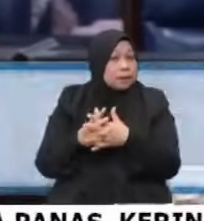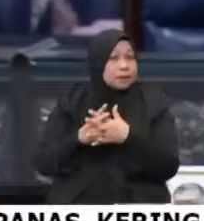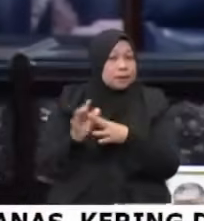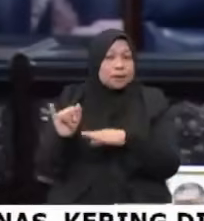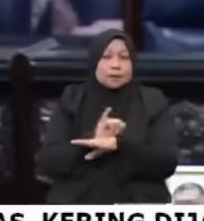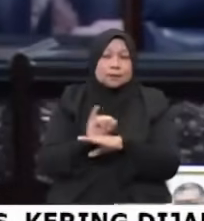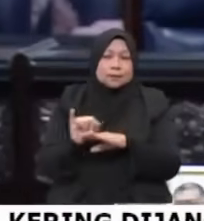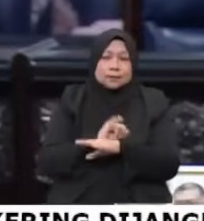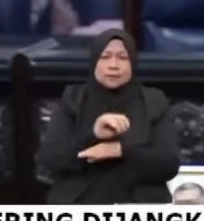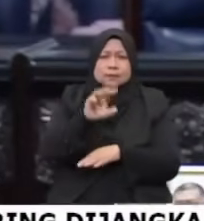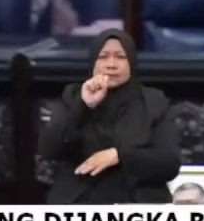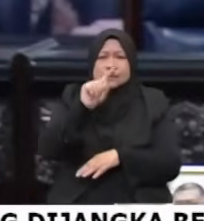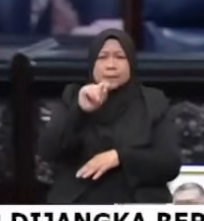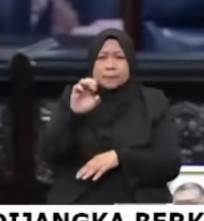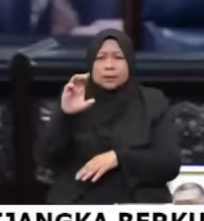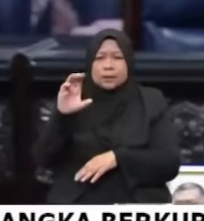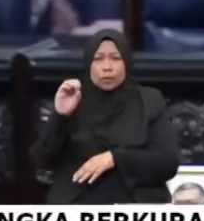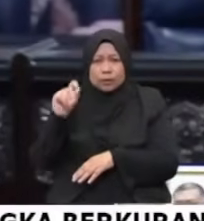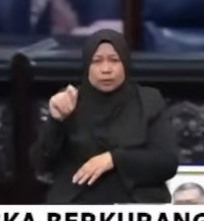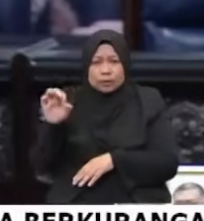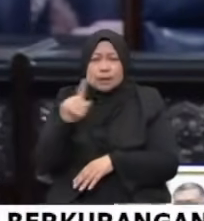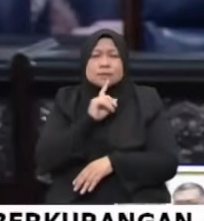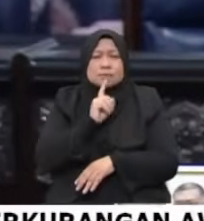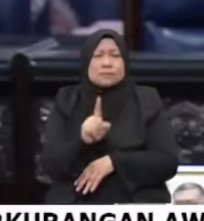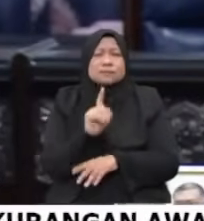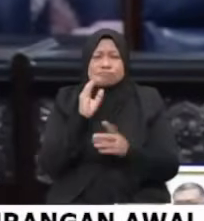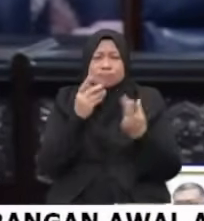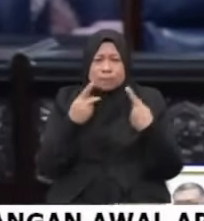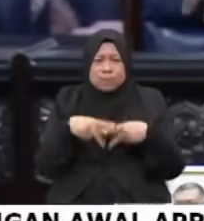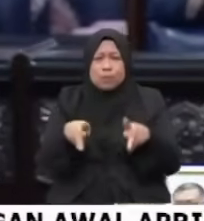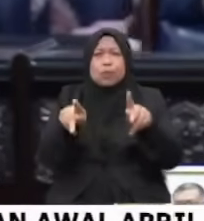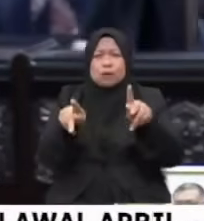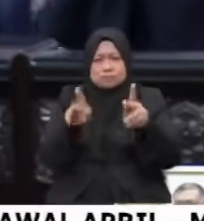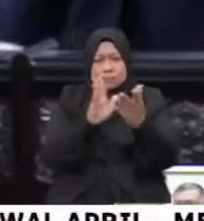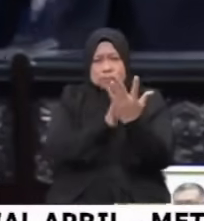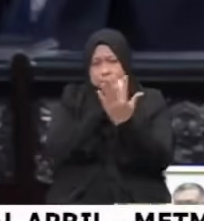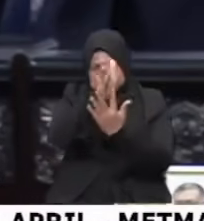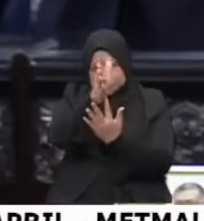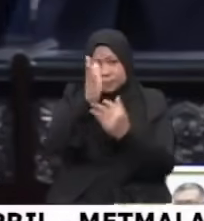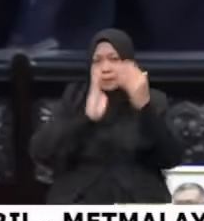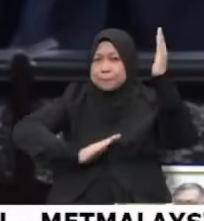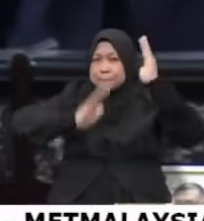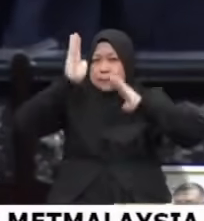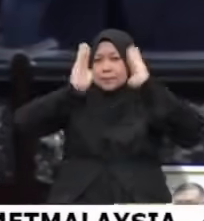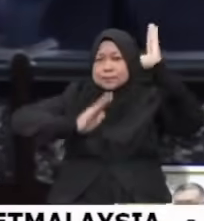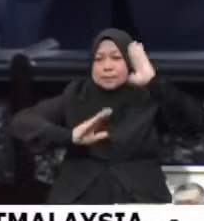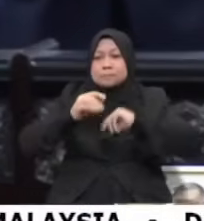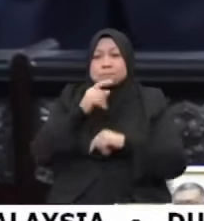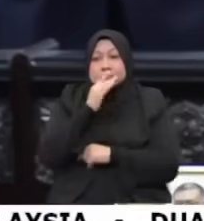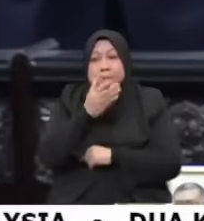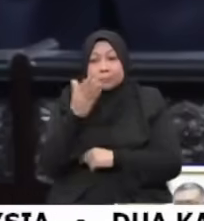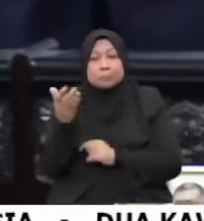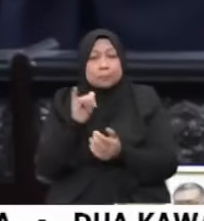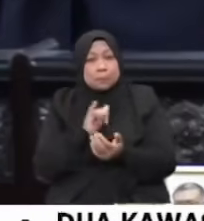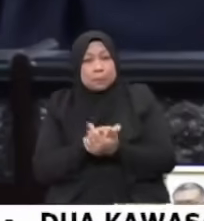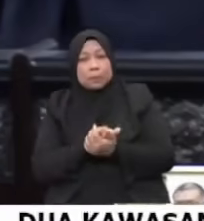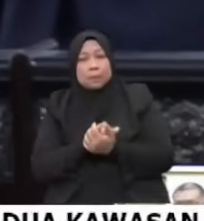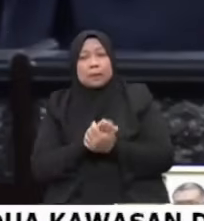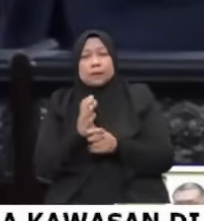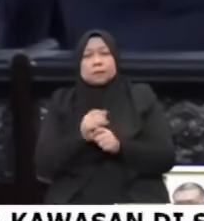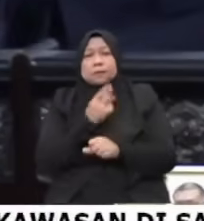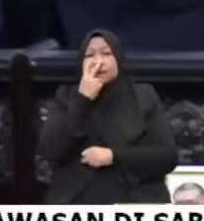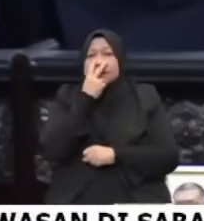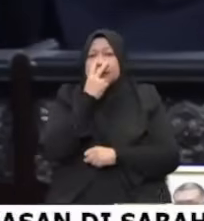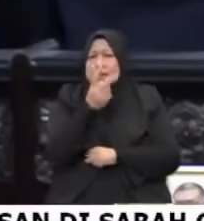industri semikonduor telah memberi peluang secara tidak langsung kepada Malaysia perkara ini dapat